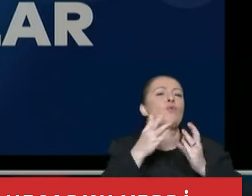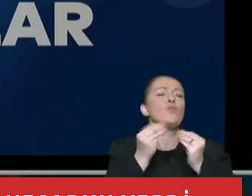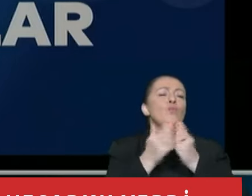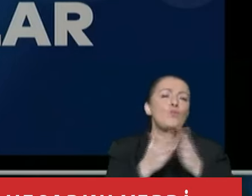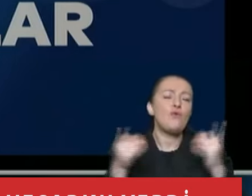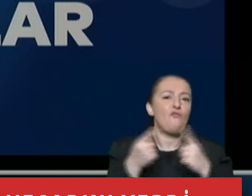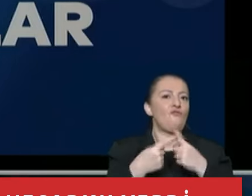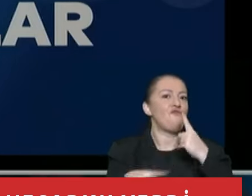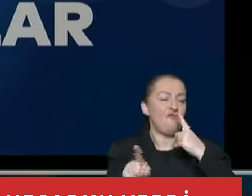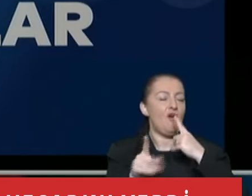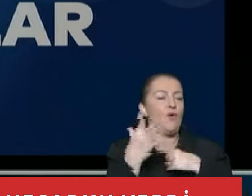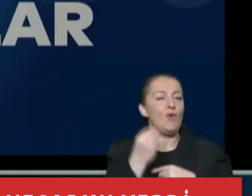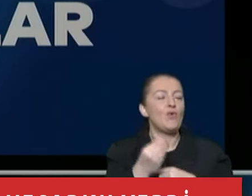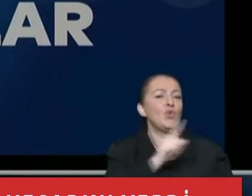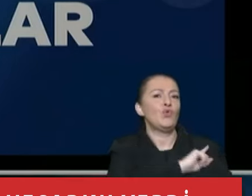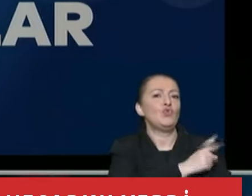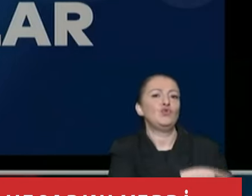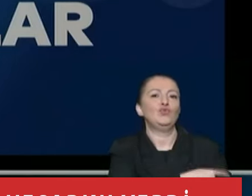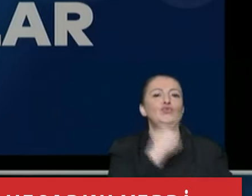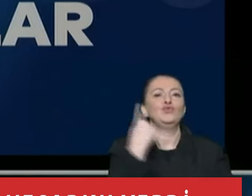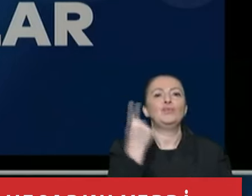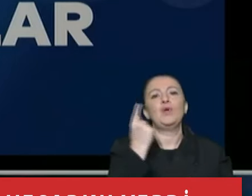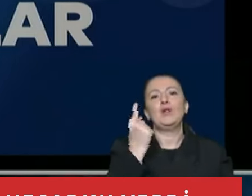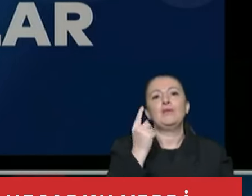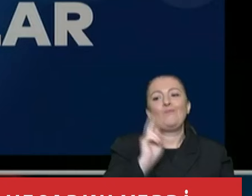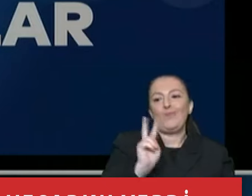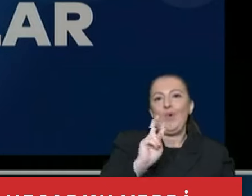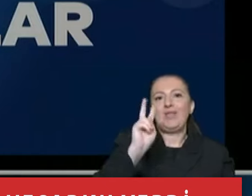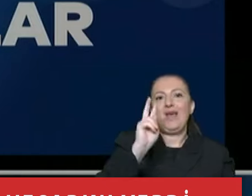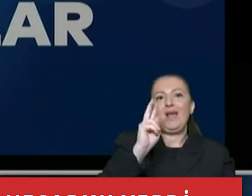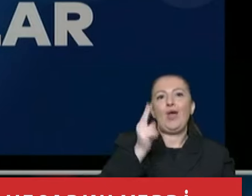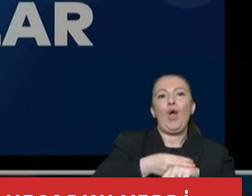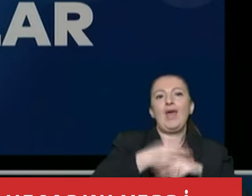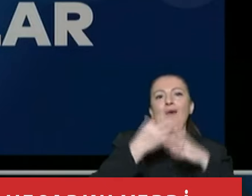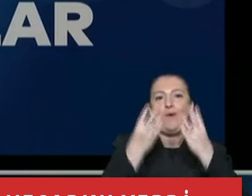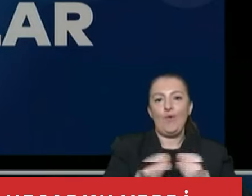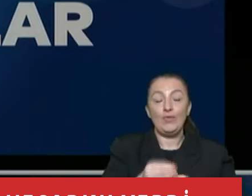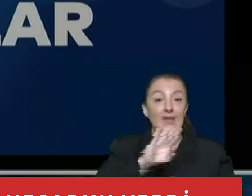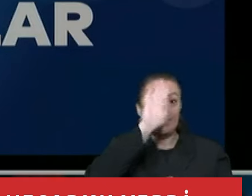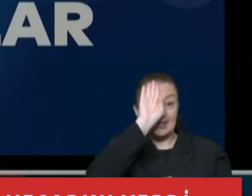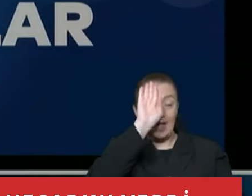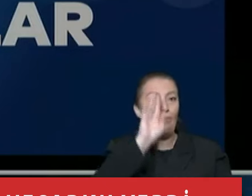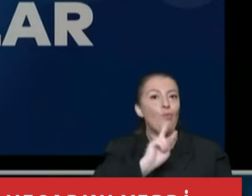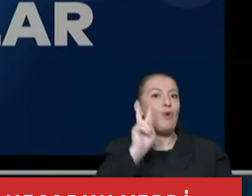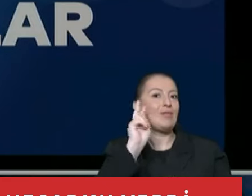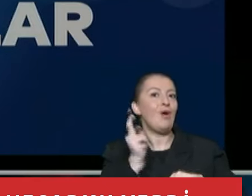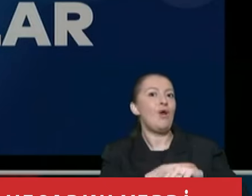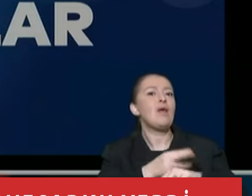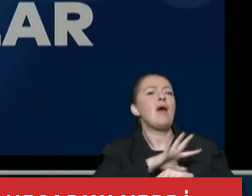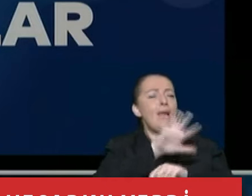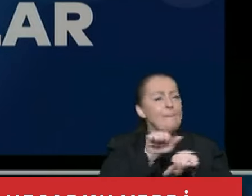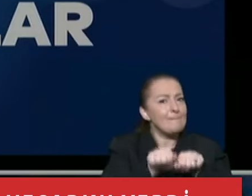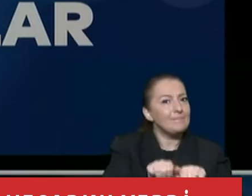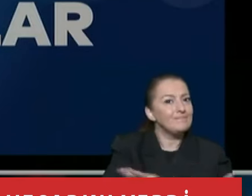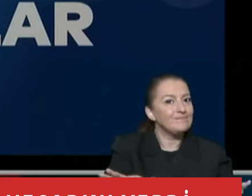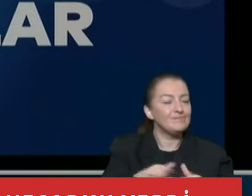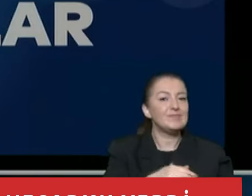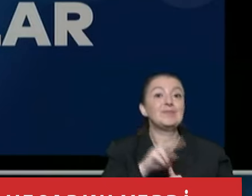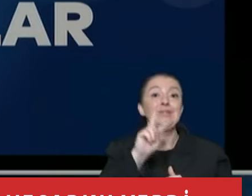gerçekten güçlü bir model oluşturduk İstanbul modelini her alana yaydık